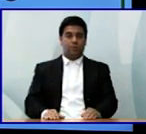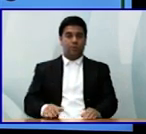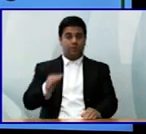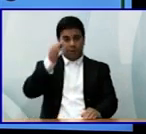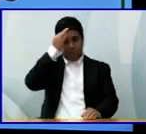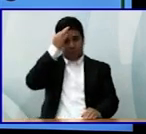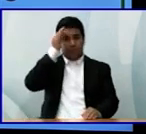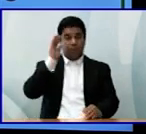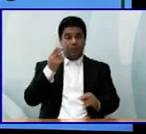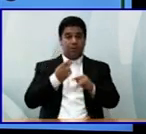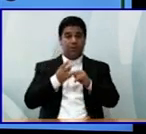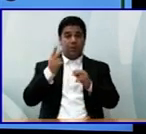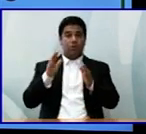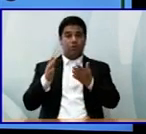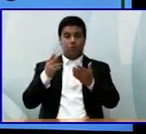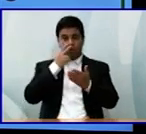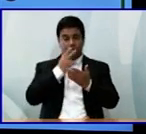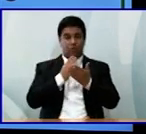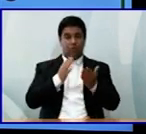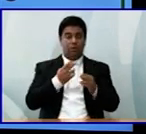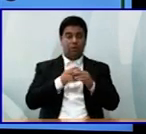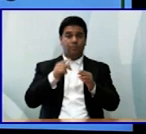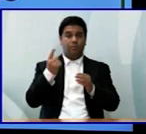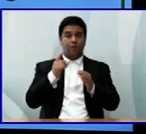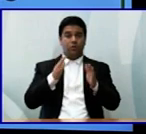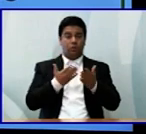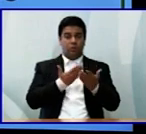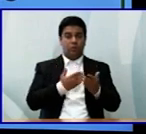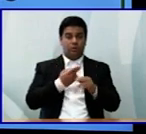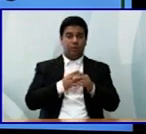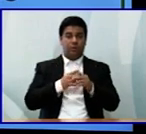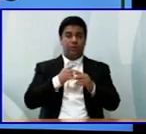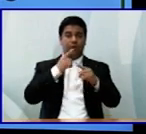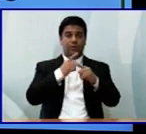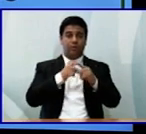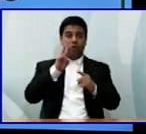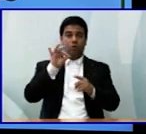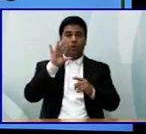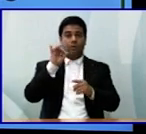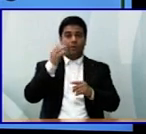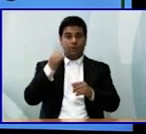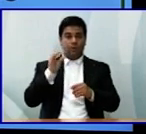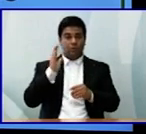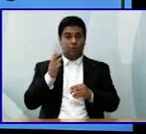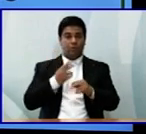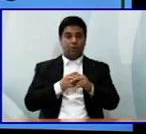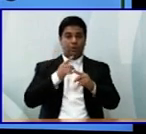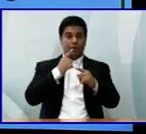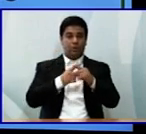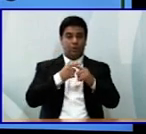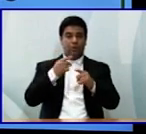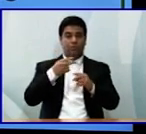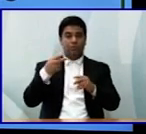Eslaymiz. İki holatni ko'rib chiqamiz. Birinchi holat, demak, x nomanfiy bo'lgan holat. X 3 ga